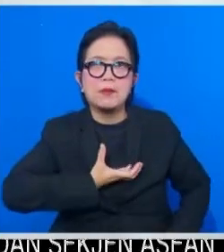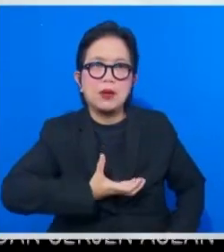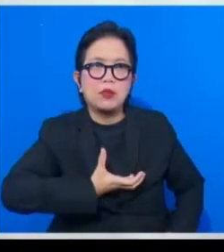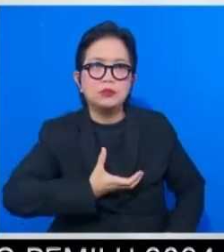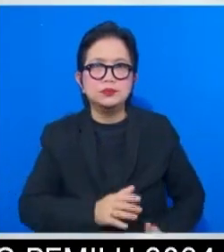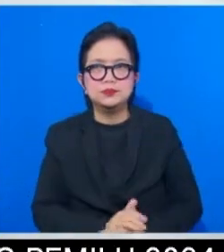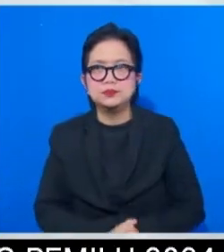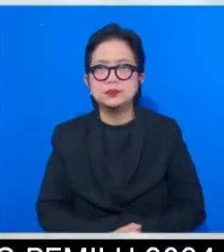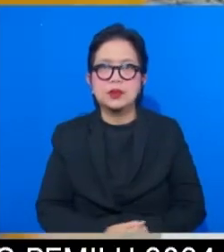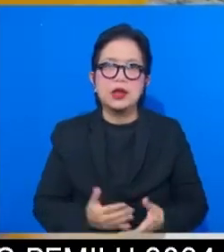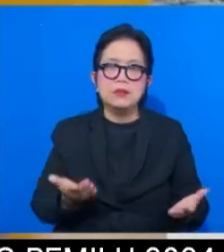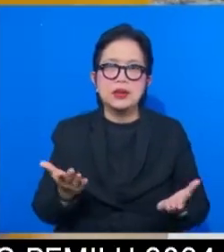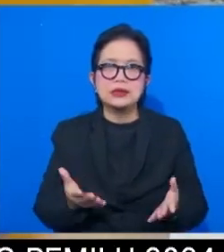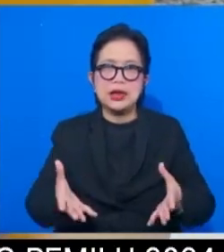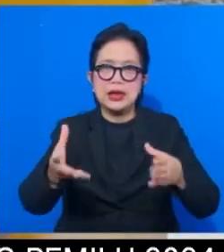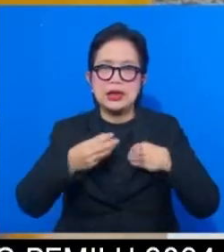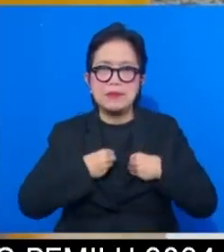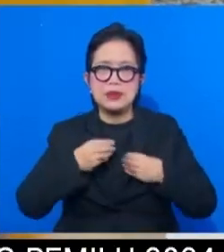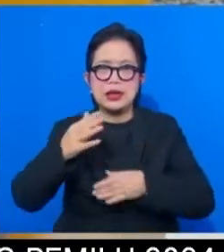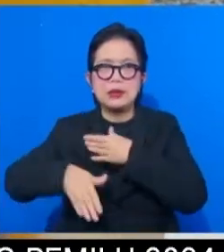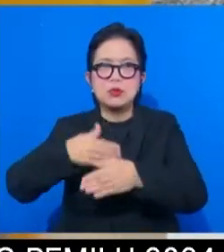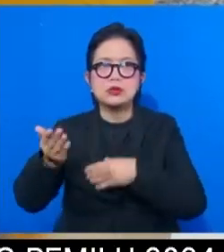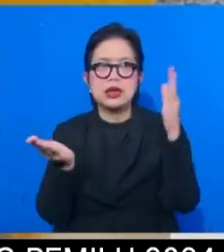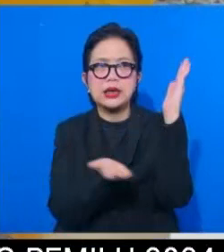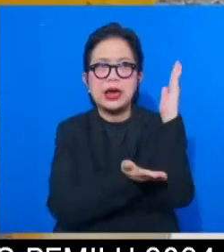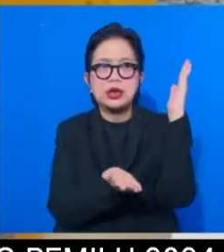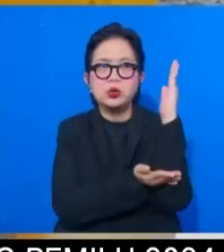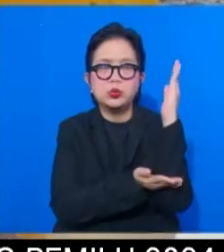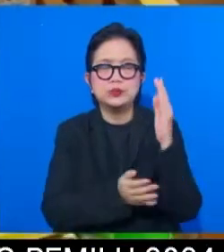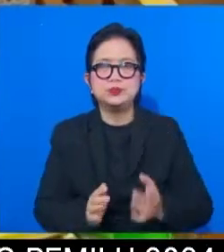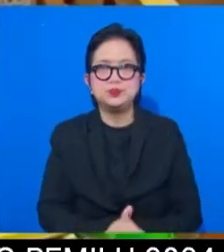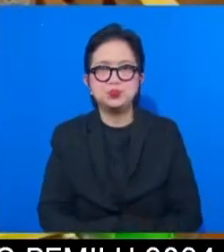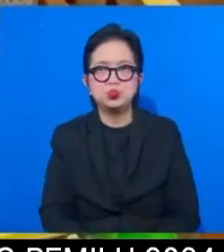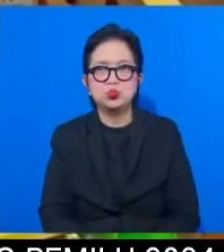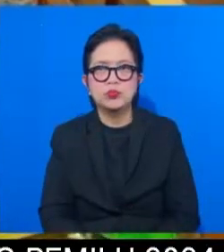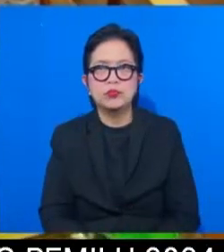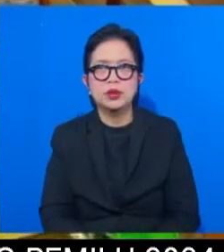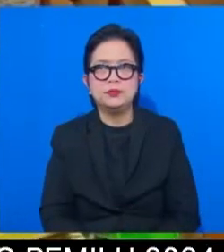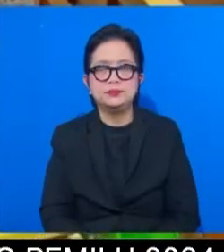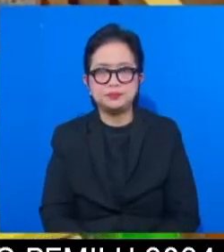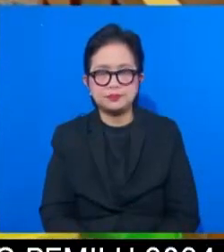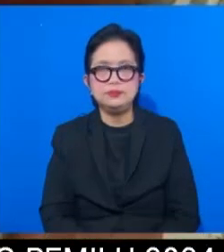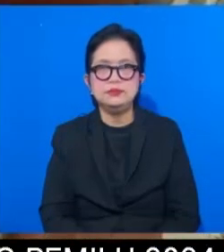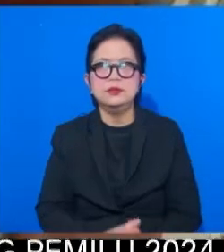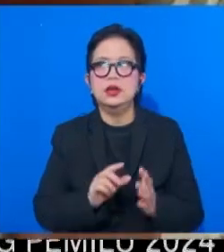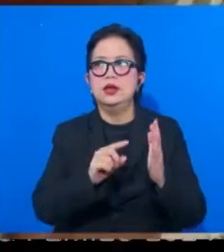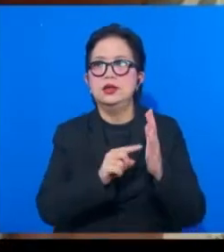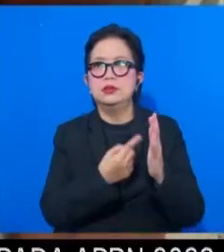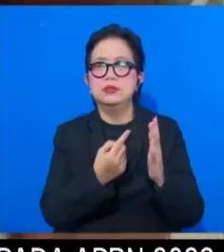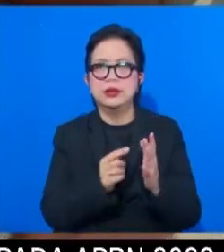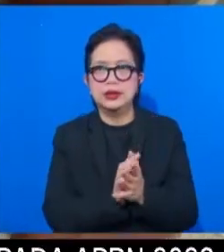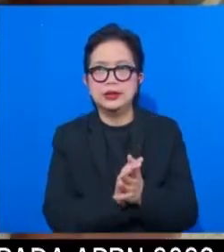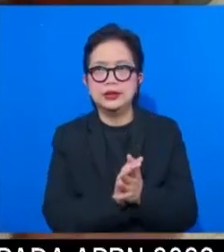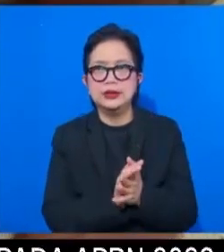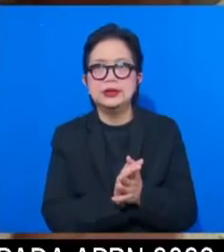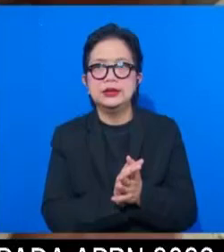Humaidi biasanya mendapat bahan baku dari perusahaan pengolah kayu yang ada di wilayah sekitarnya. Proses pembuatan dimulai dari menyesuaikan ketebalan